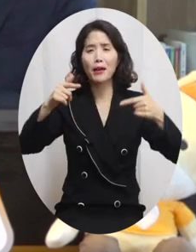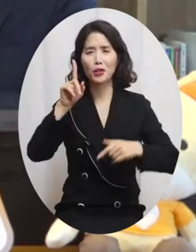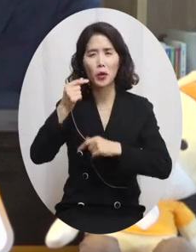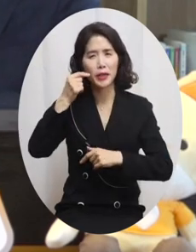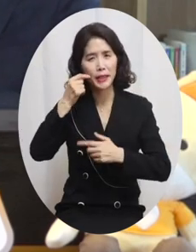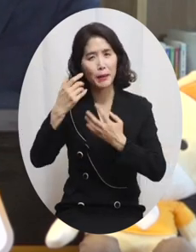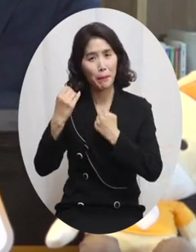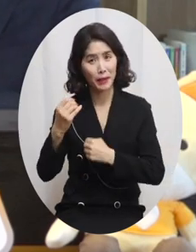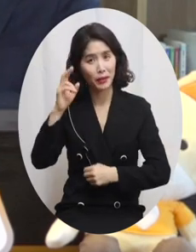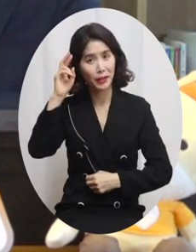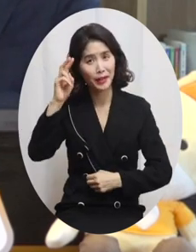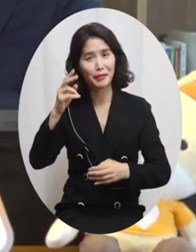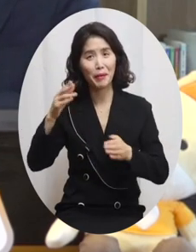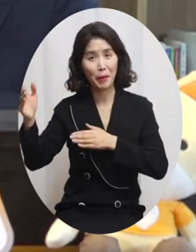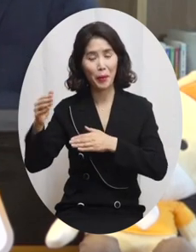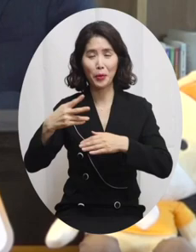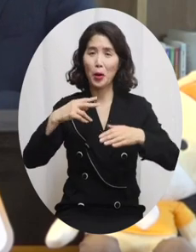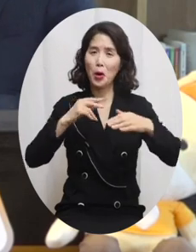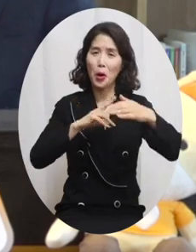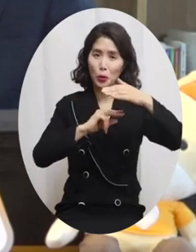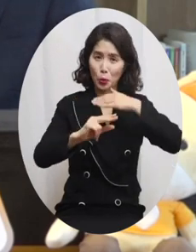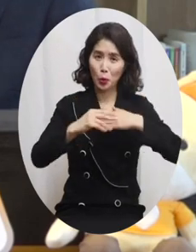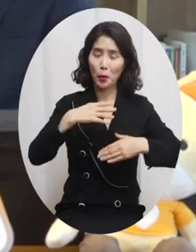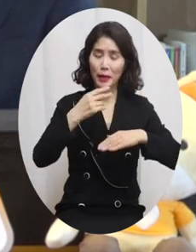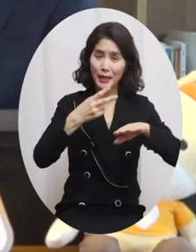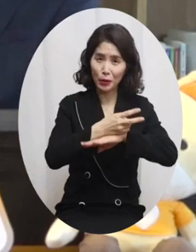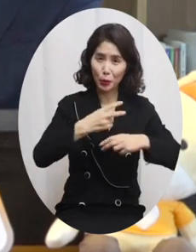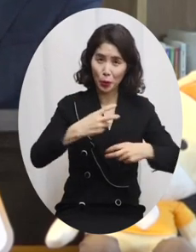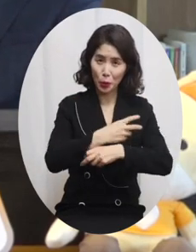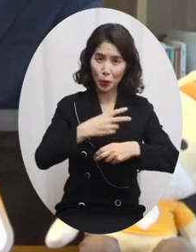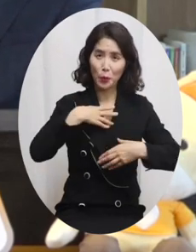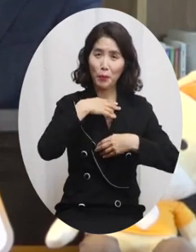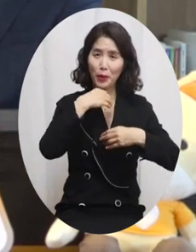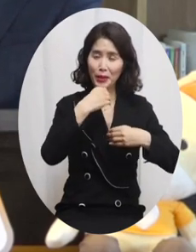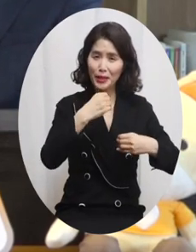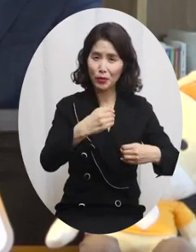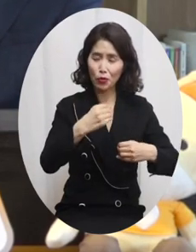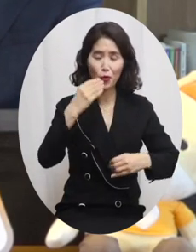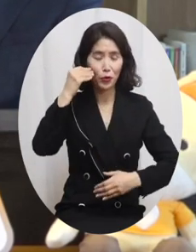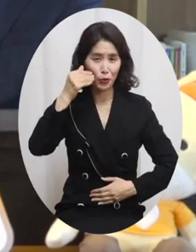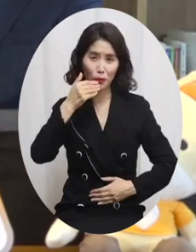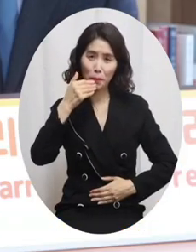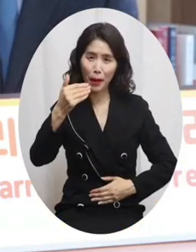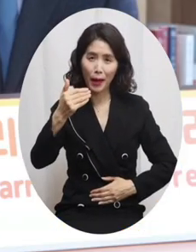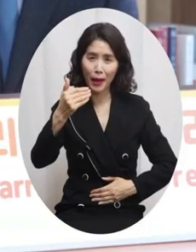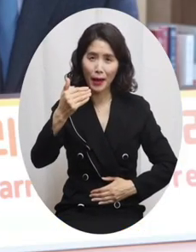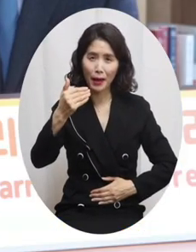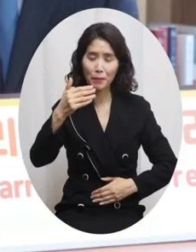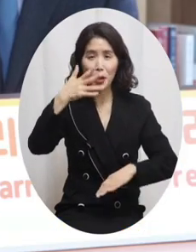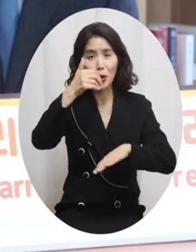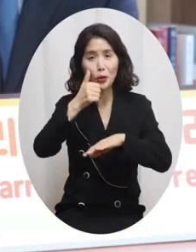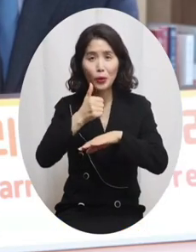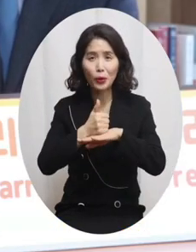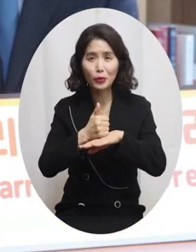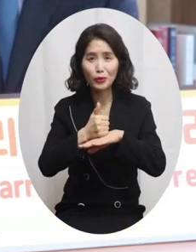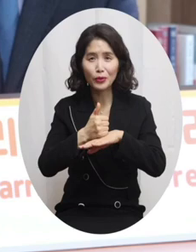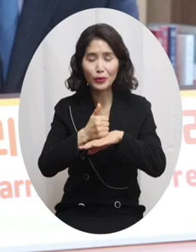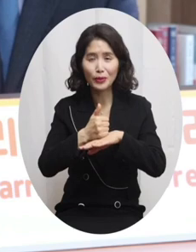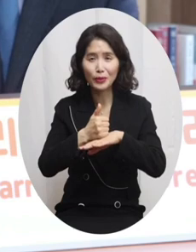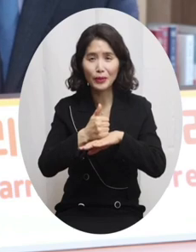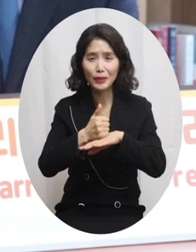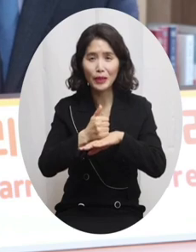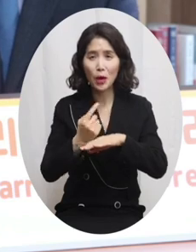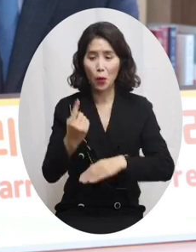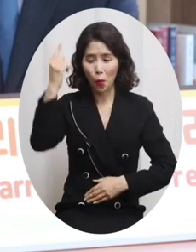예. 교통이 편해지고 교통이 원만해지고 그러다 보니까 그 부분으로 또